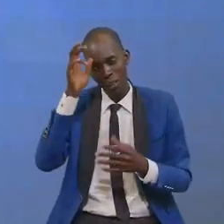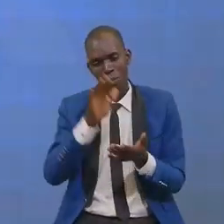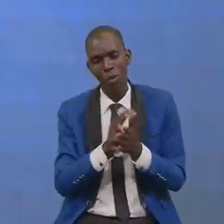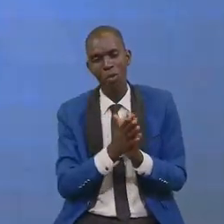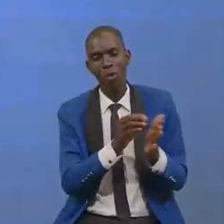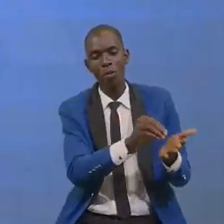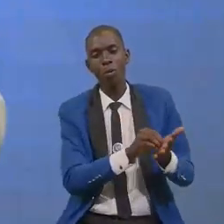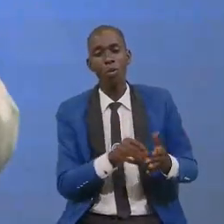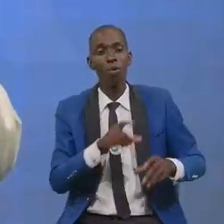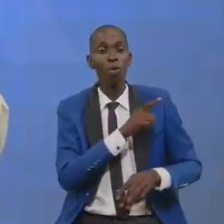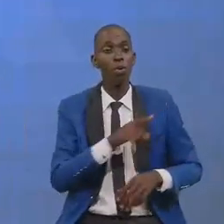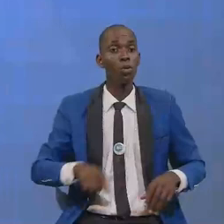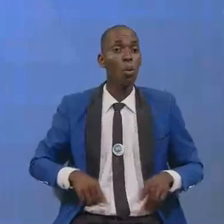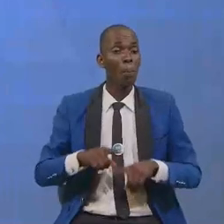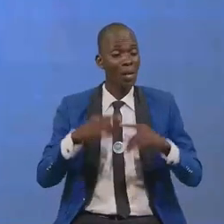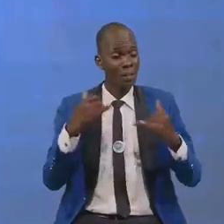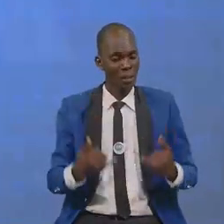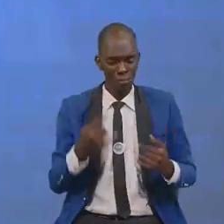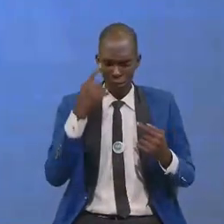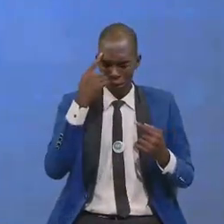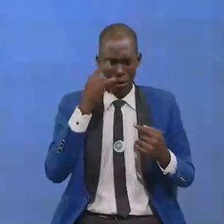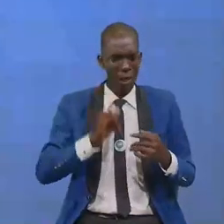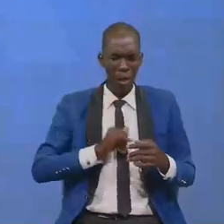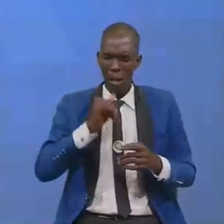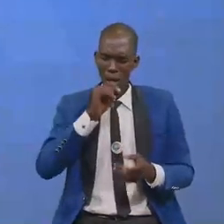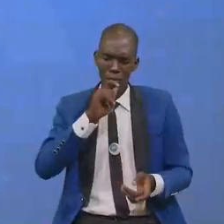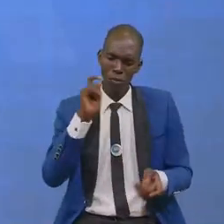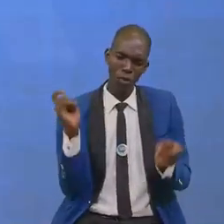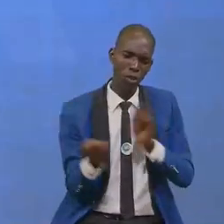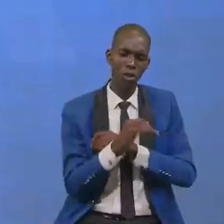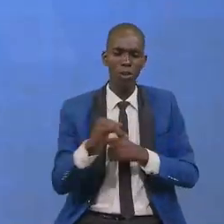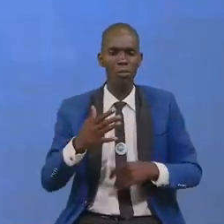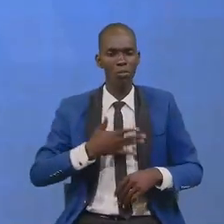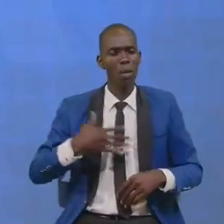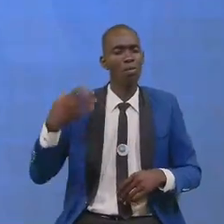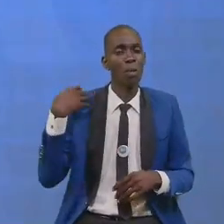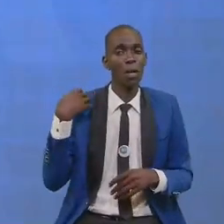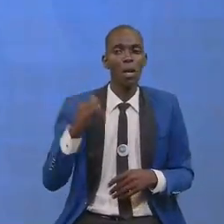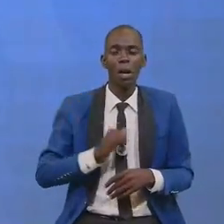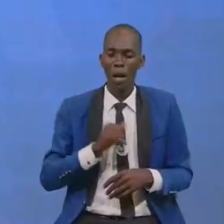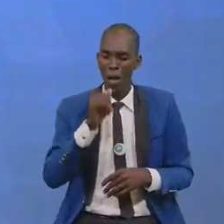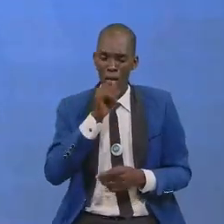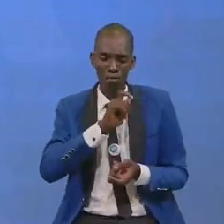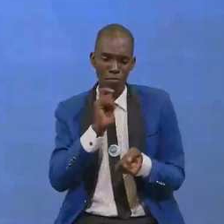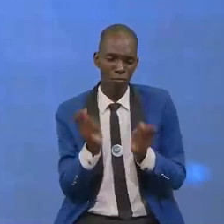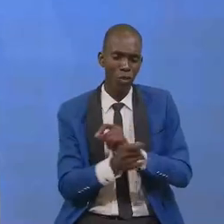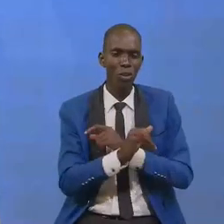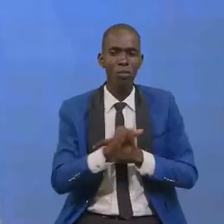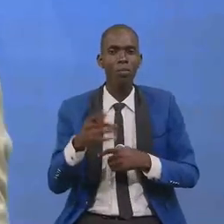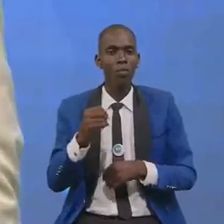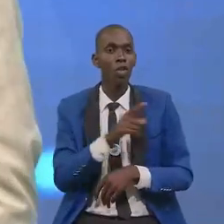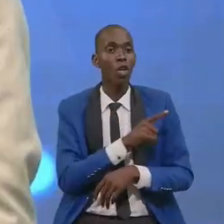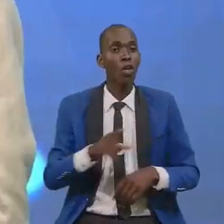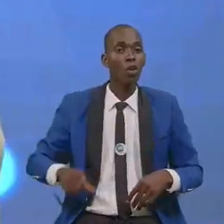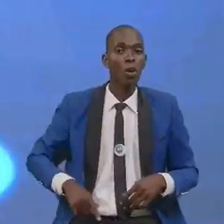il dit maintenant je change de mettre et maintenant je change de seigneur